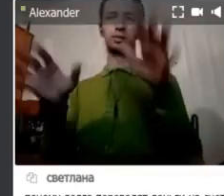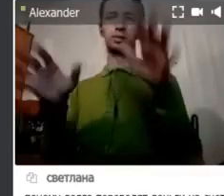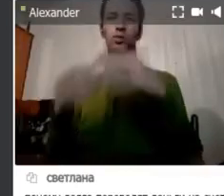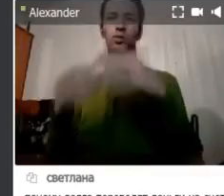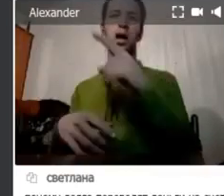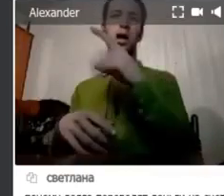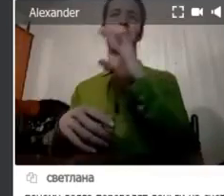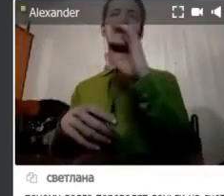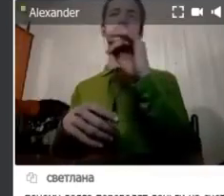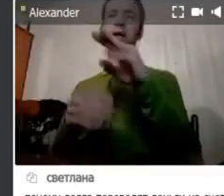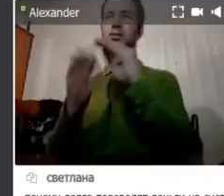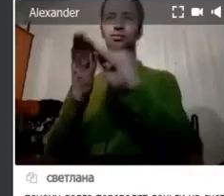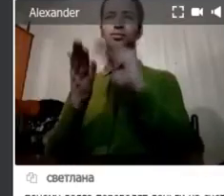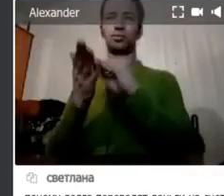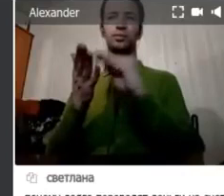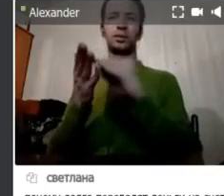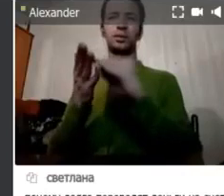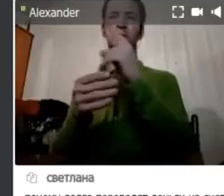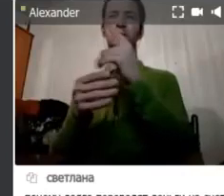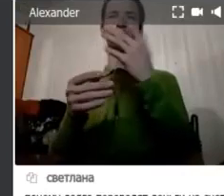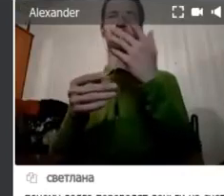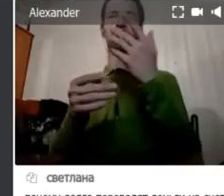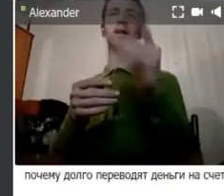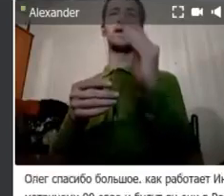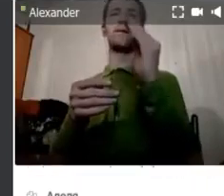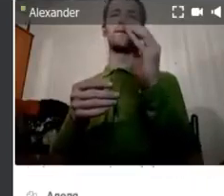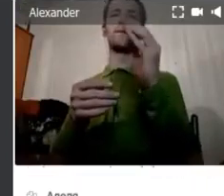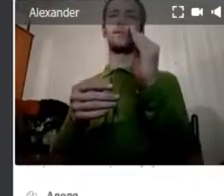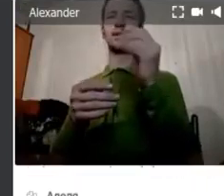в принципе, информационный, то есть он, скажем,